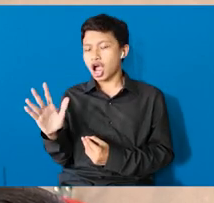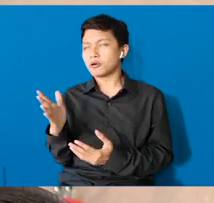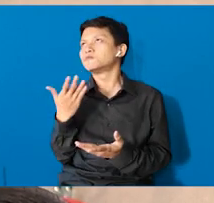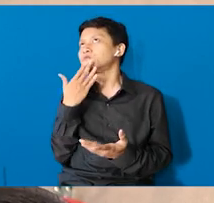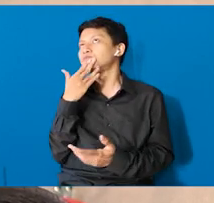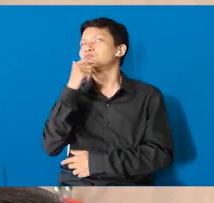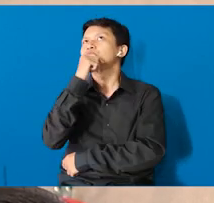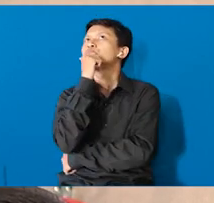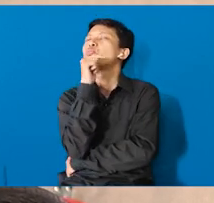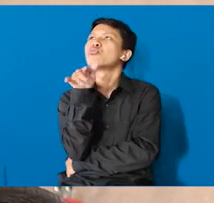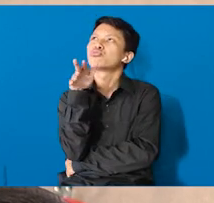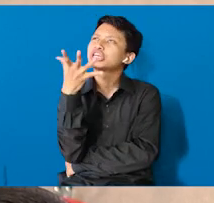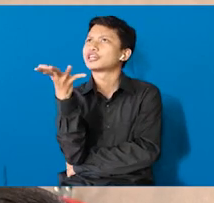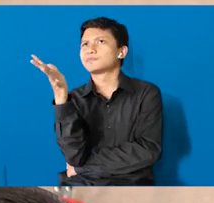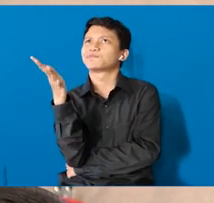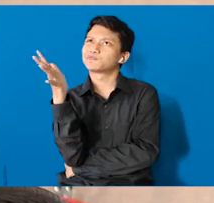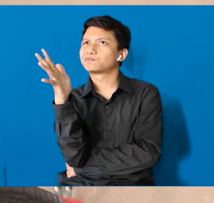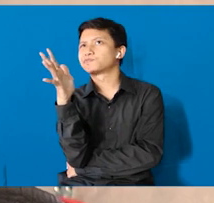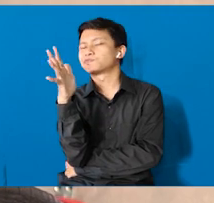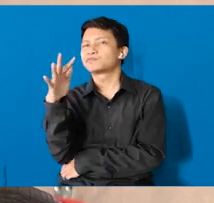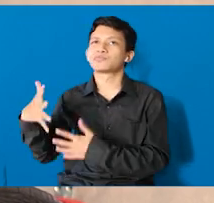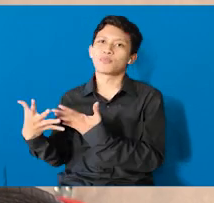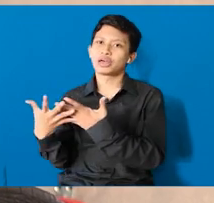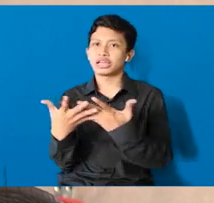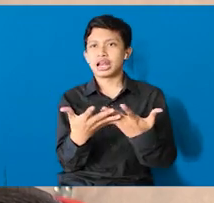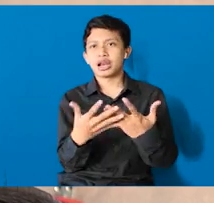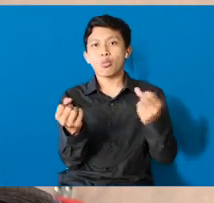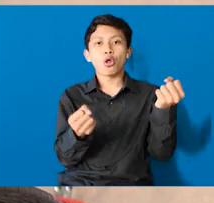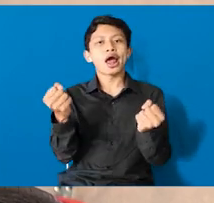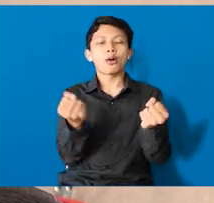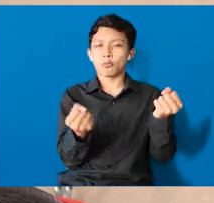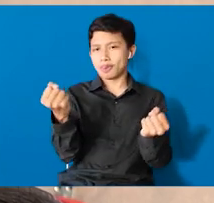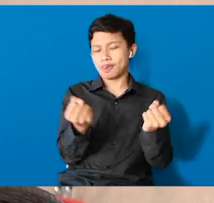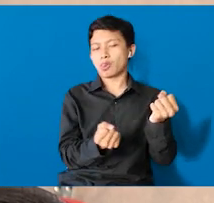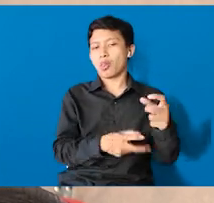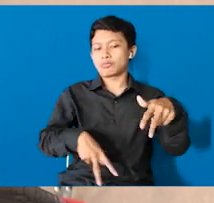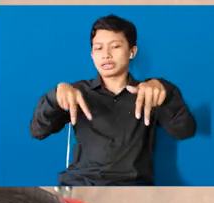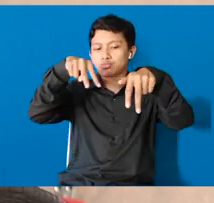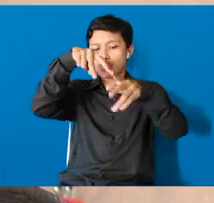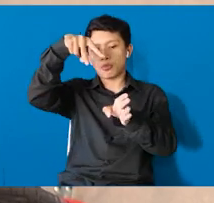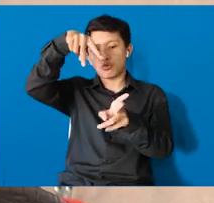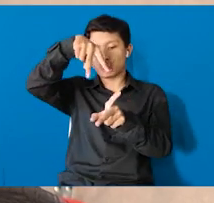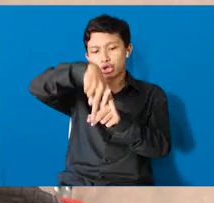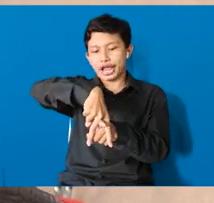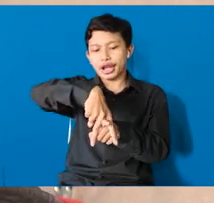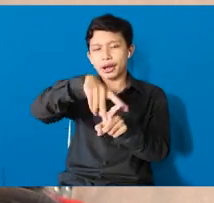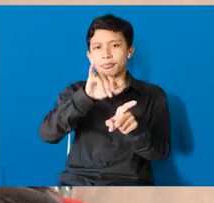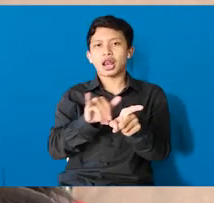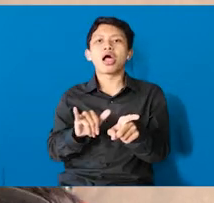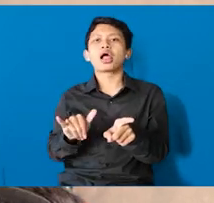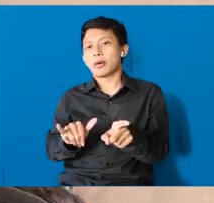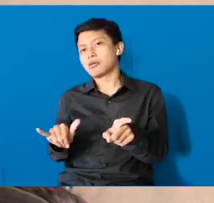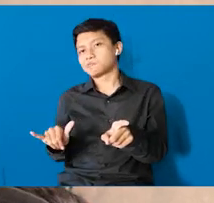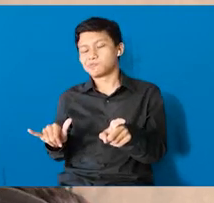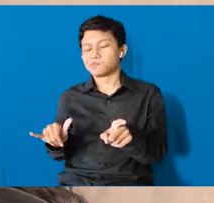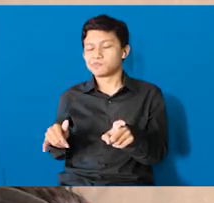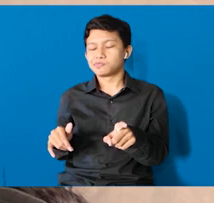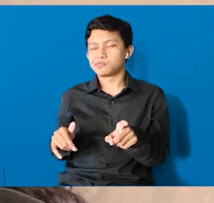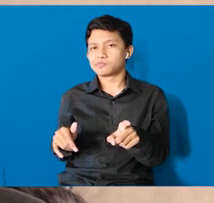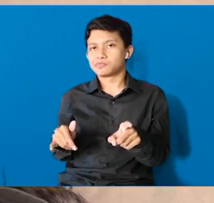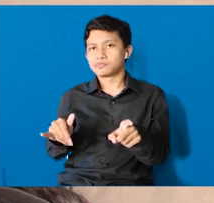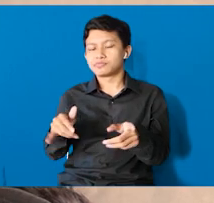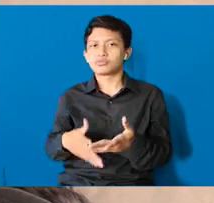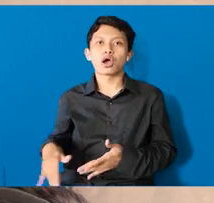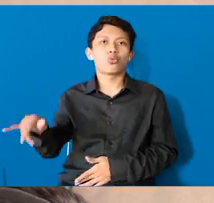mungkin seperti kendaraan bagi kita untuk antar jemput ke kelurahan. Dan kami sudah pikirkan, sudah ngomong sama Pak kami